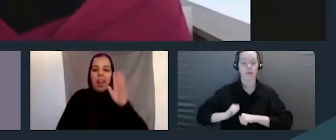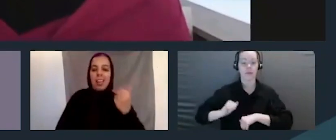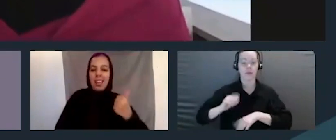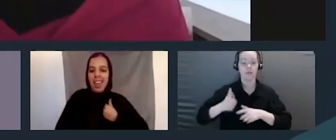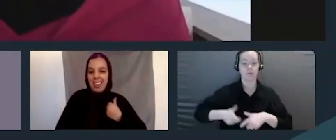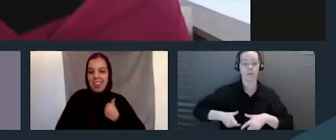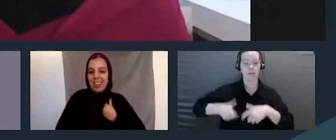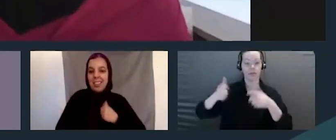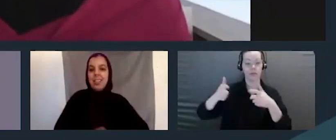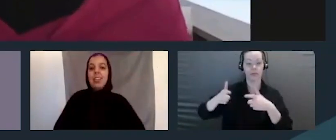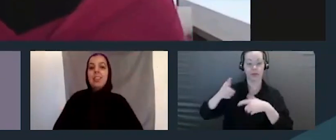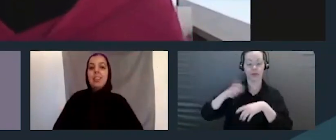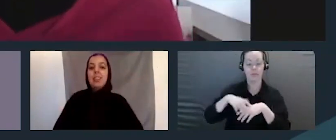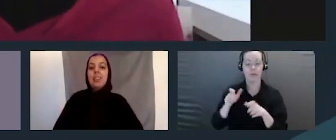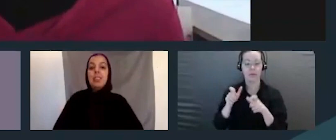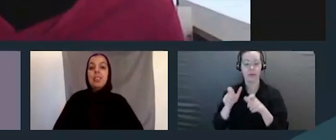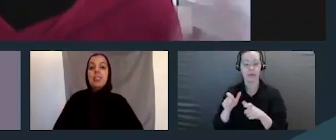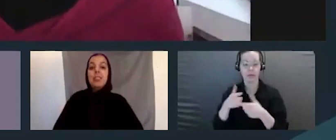ce sera